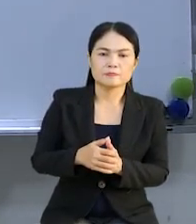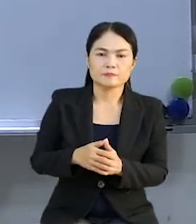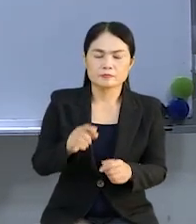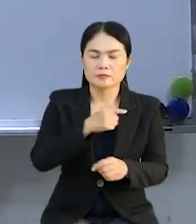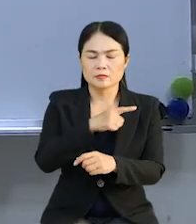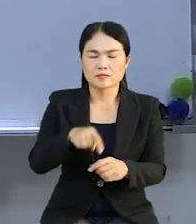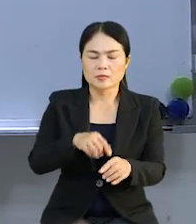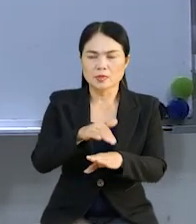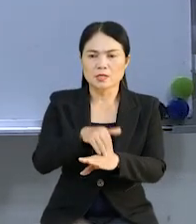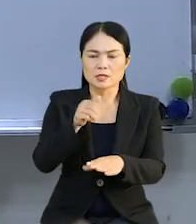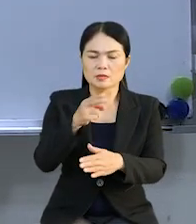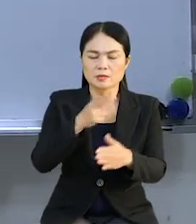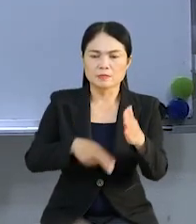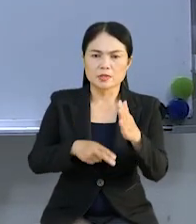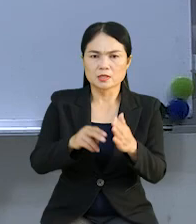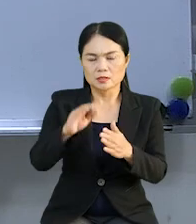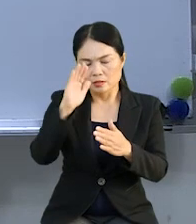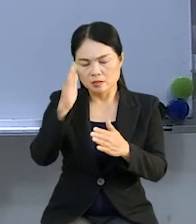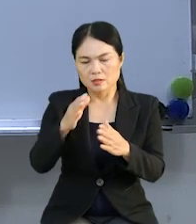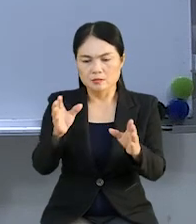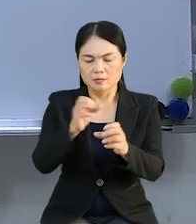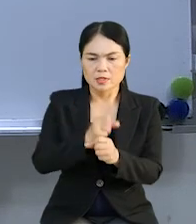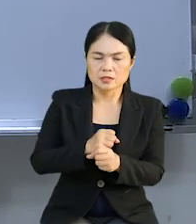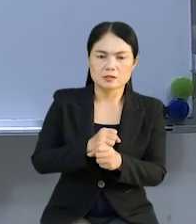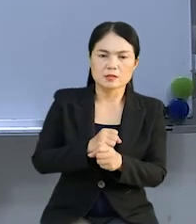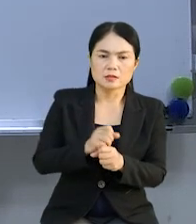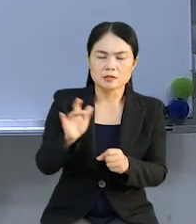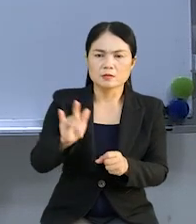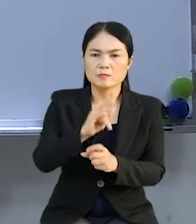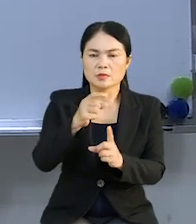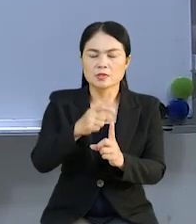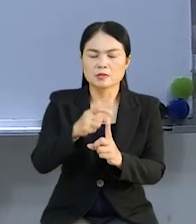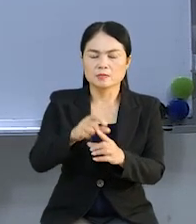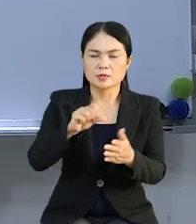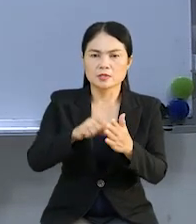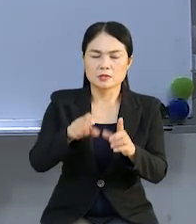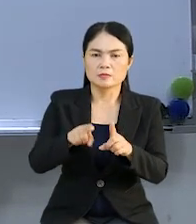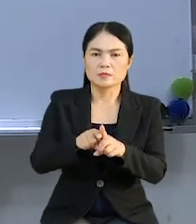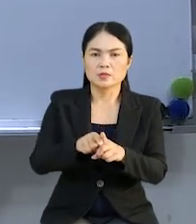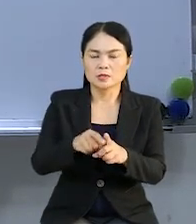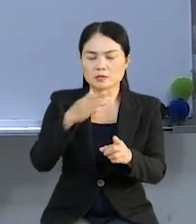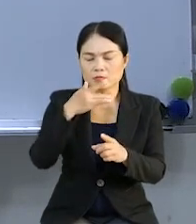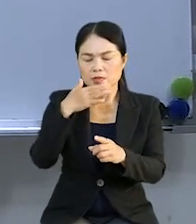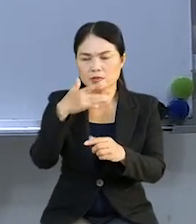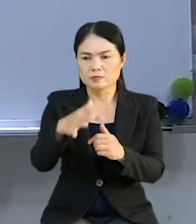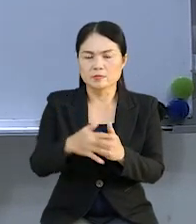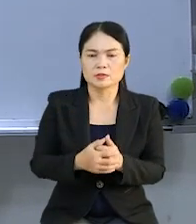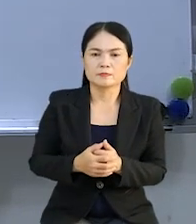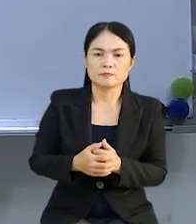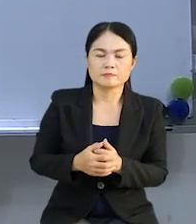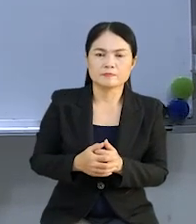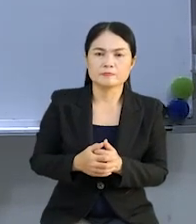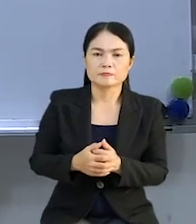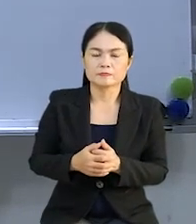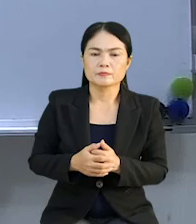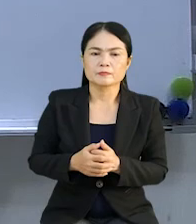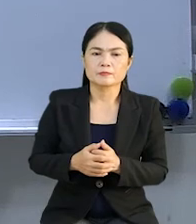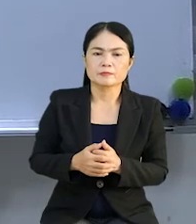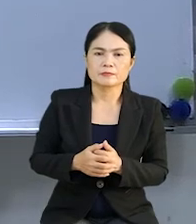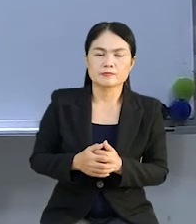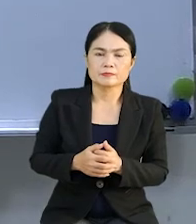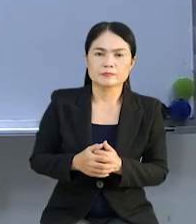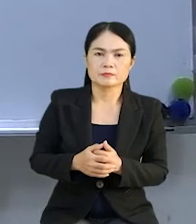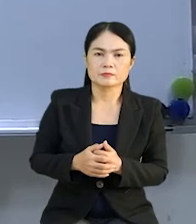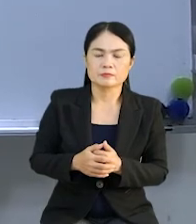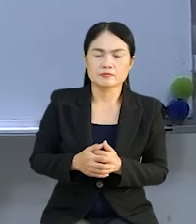ยื้องอายหายเอาไว้คละบานนะยังปลาปีไอได้เมียนในโดยคืนนั่งเปียสัมมดนะก่อนบาทสัมมดบ